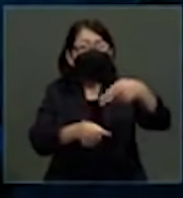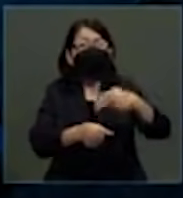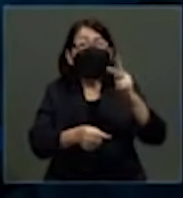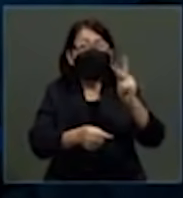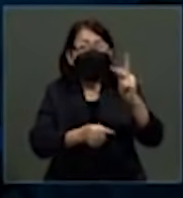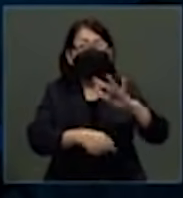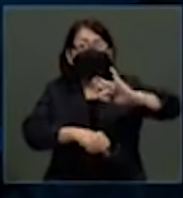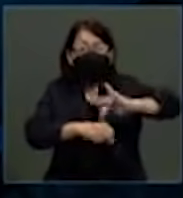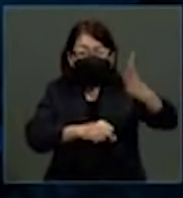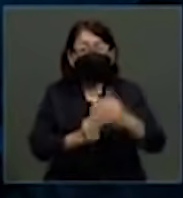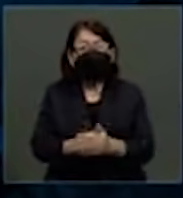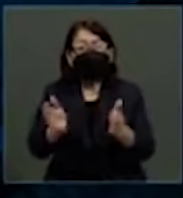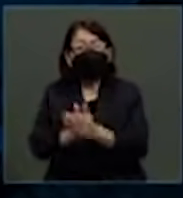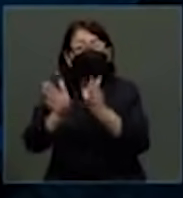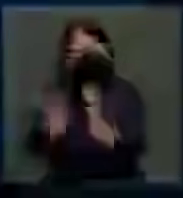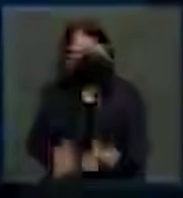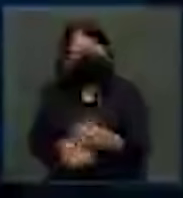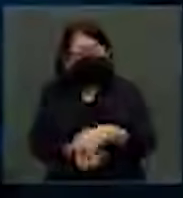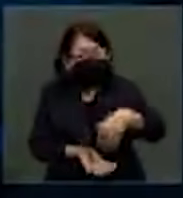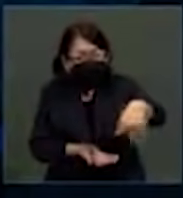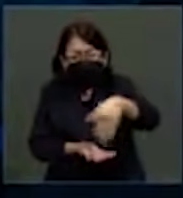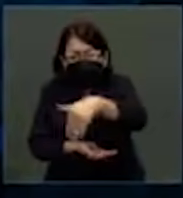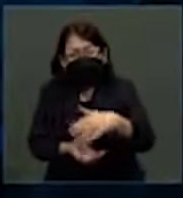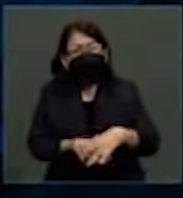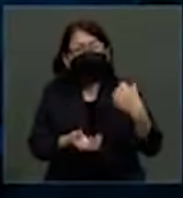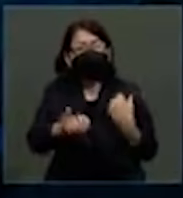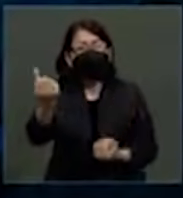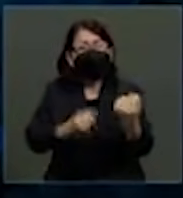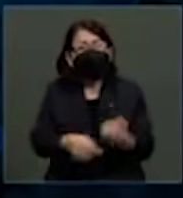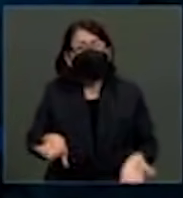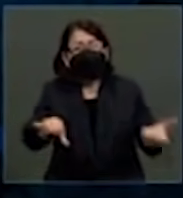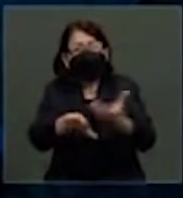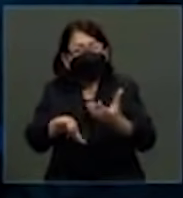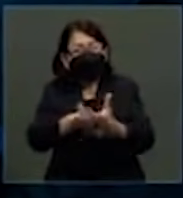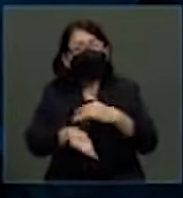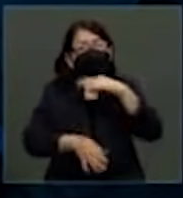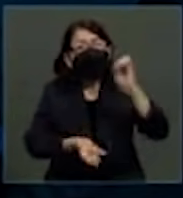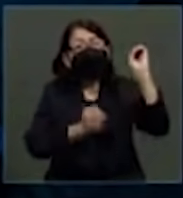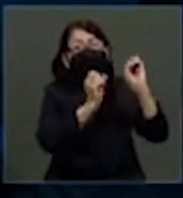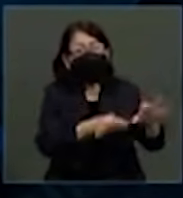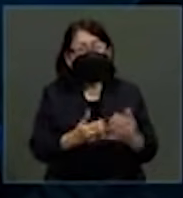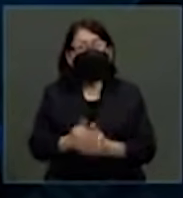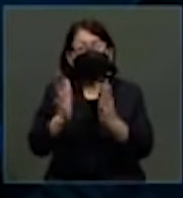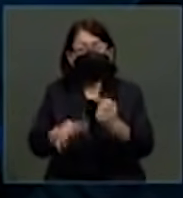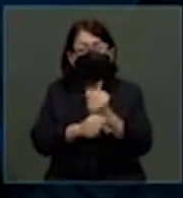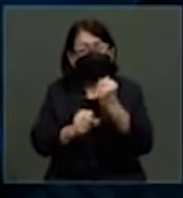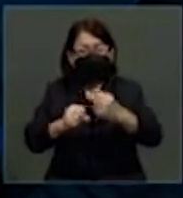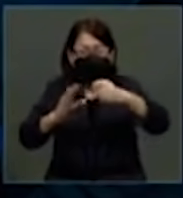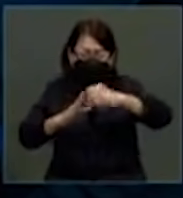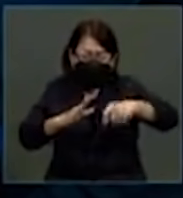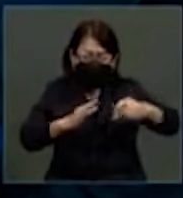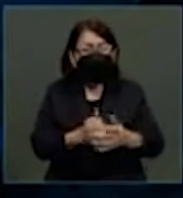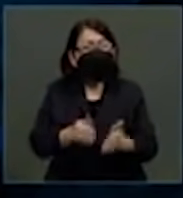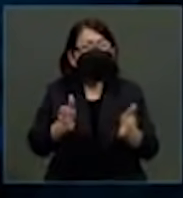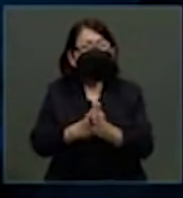บระบายน้ำระบบส่งท่อส่งน้ำมันและก๊าซธรรมชาติผู้จัดเก็บและ